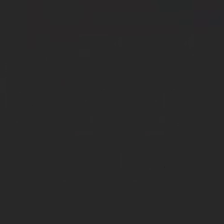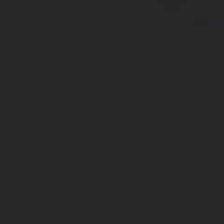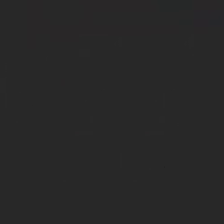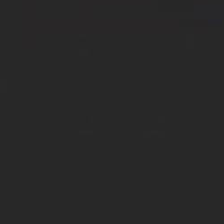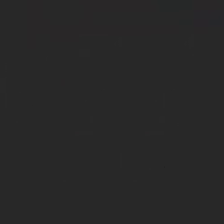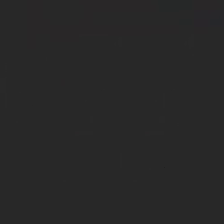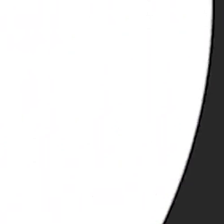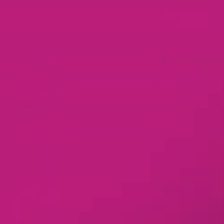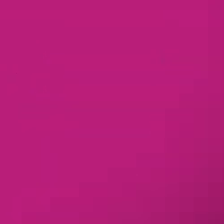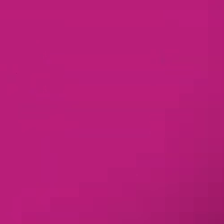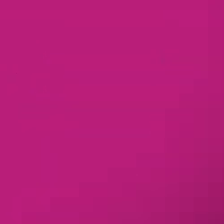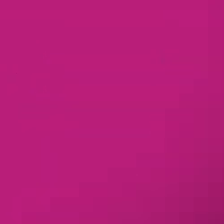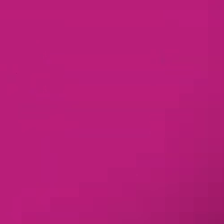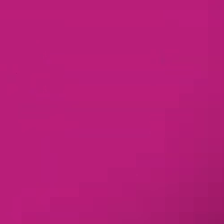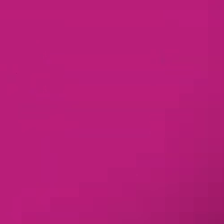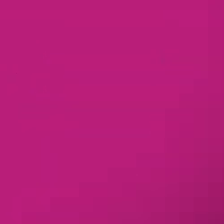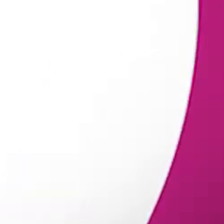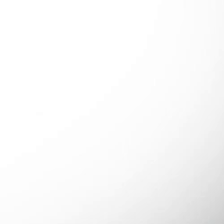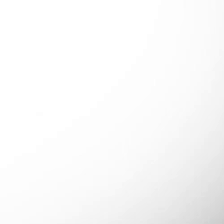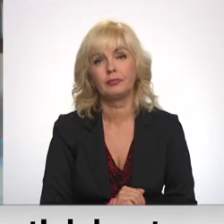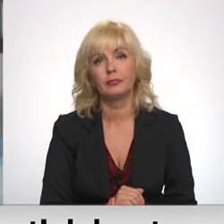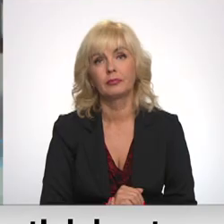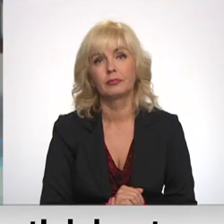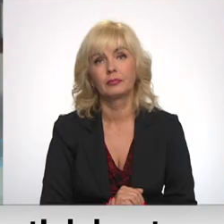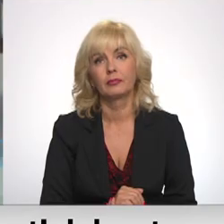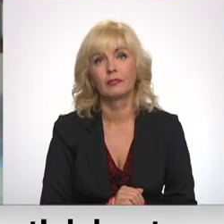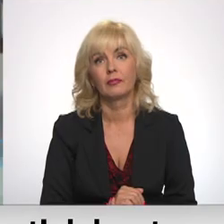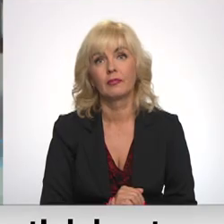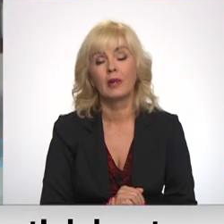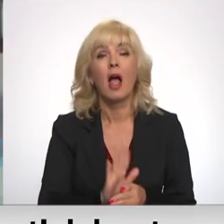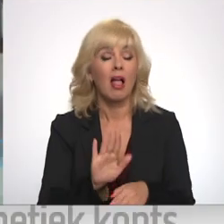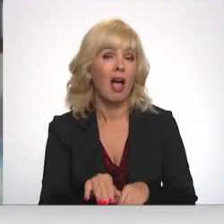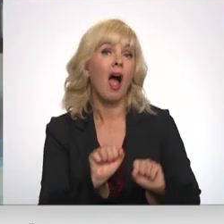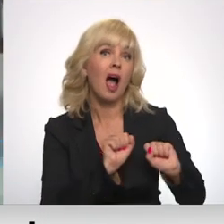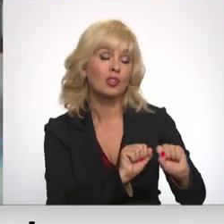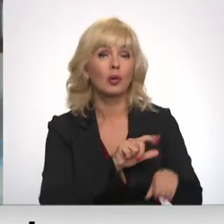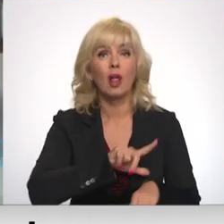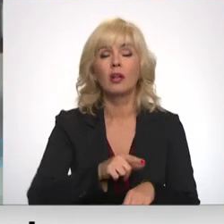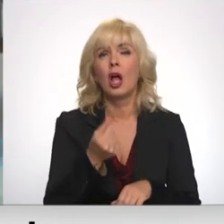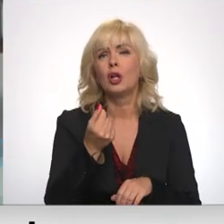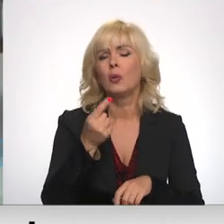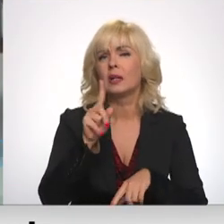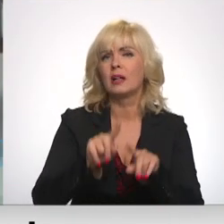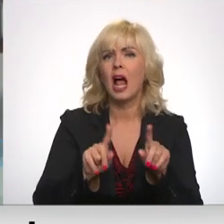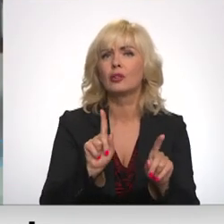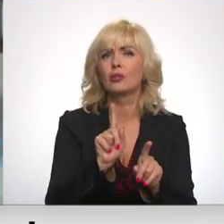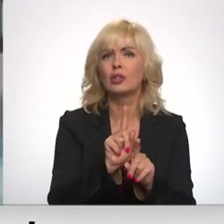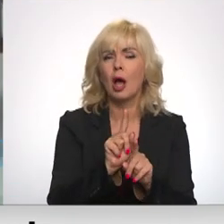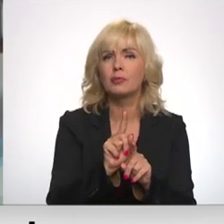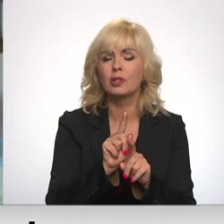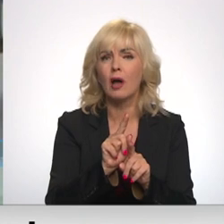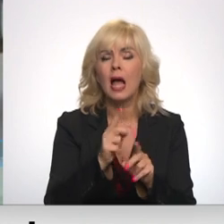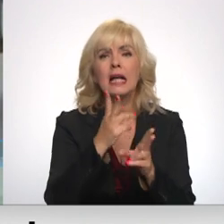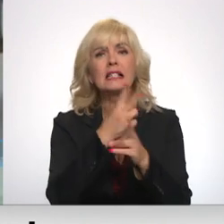Re, viss ēters ir te! Lai aizsargātu Latvijā reti sastopamas